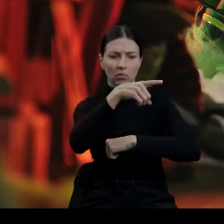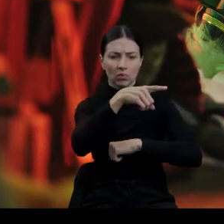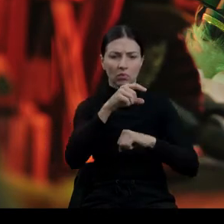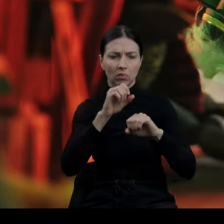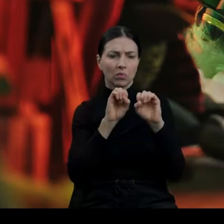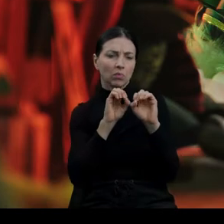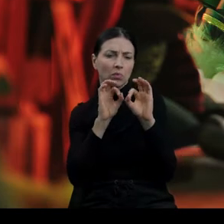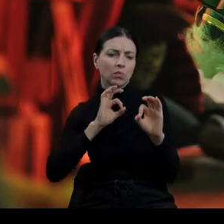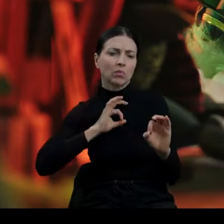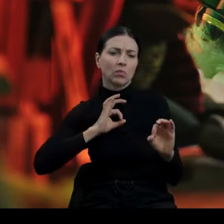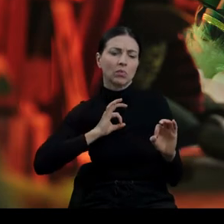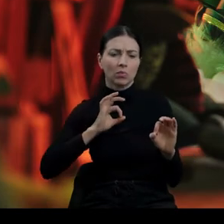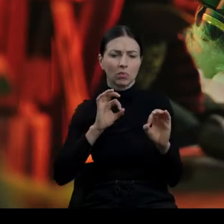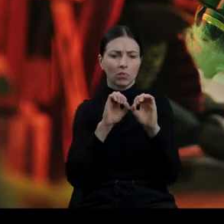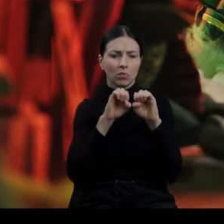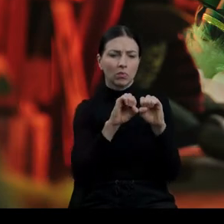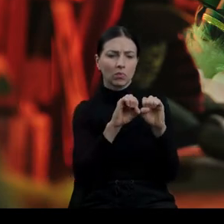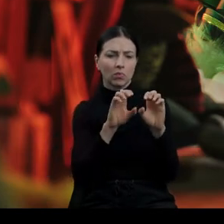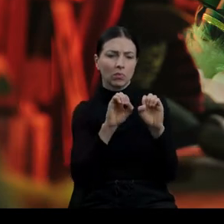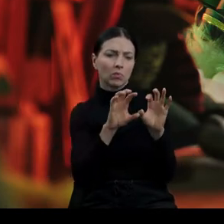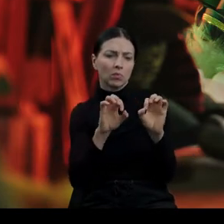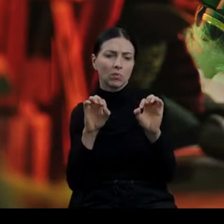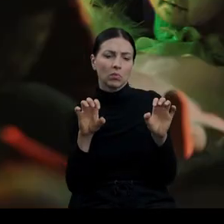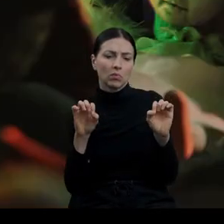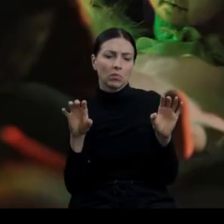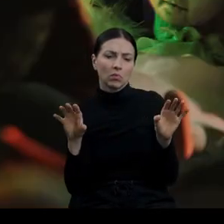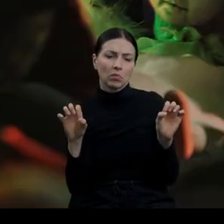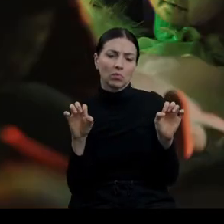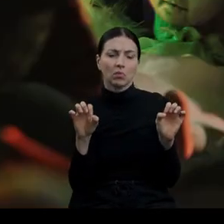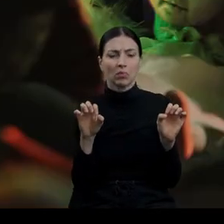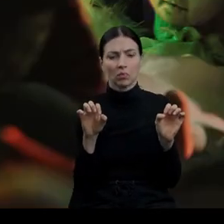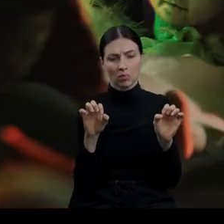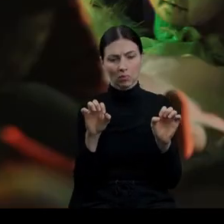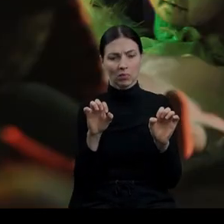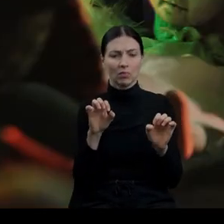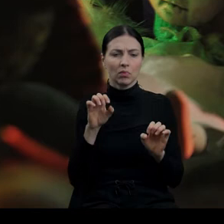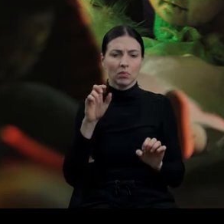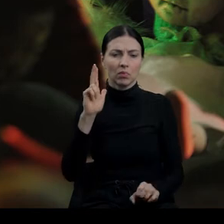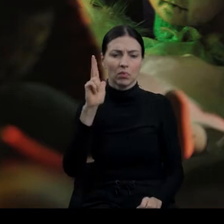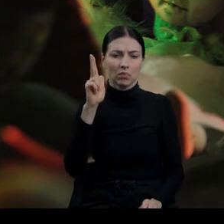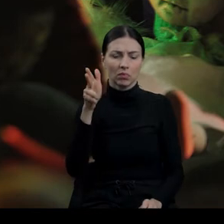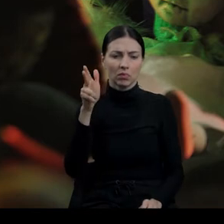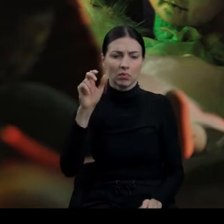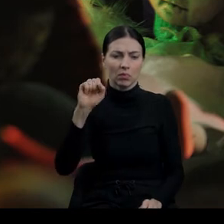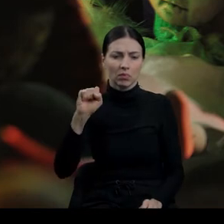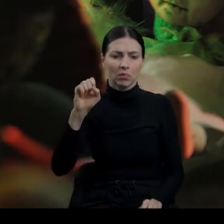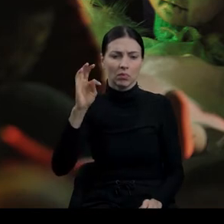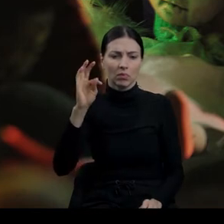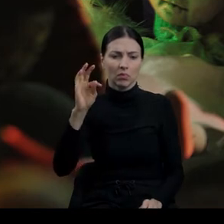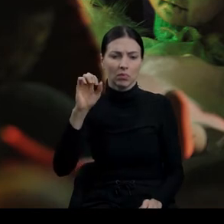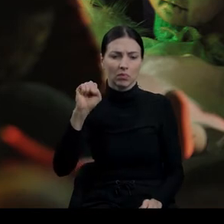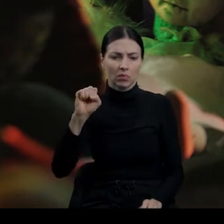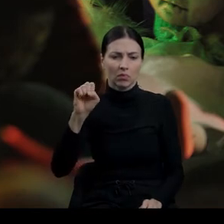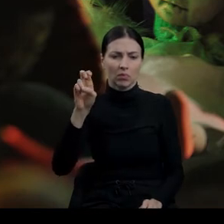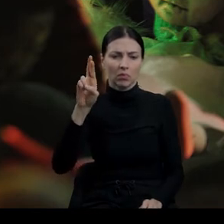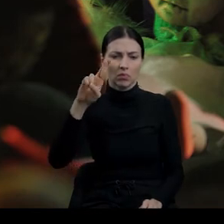teatru lalek i no tak, jakoś zafascynowała mnie jej plastyka, jej sposób patrzenia